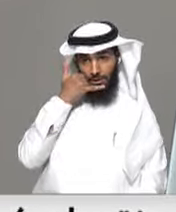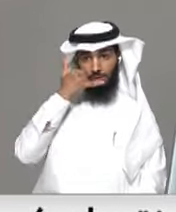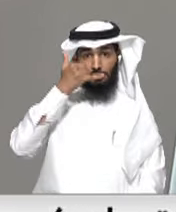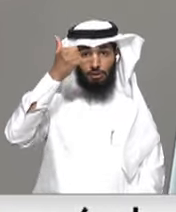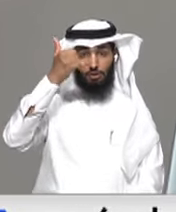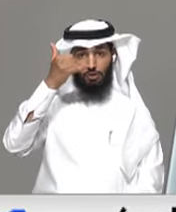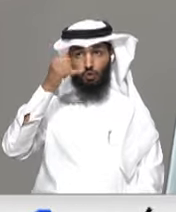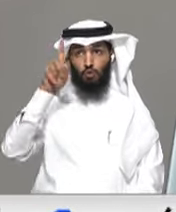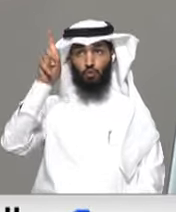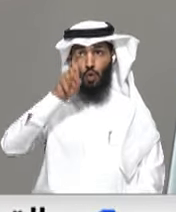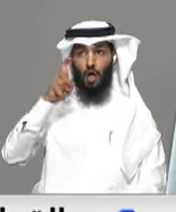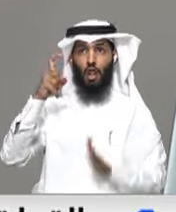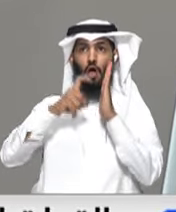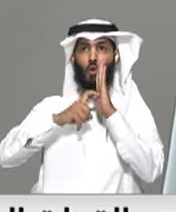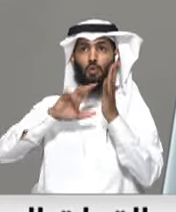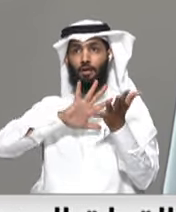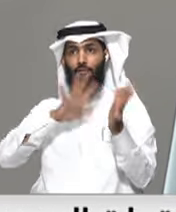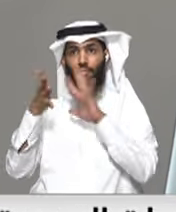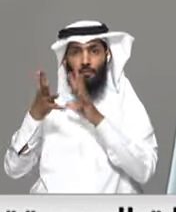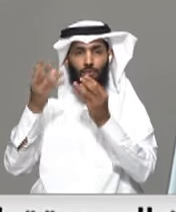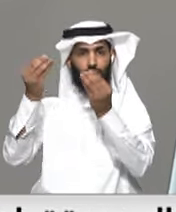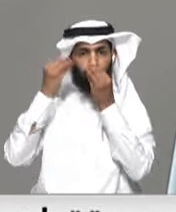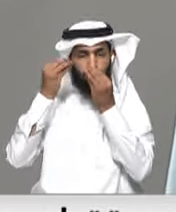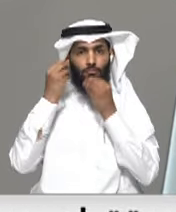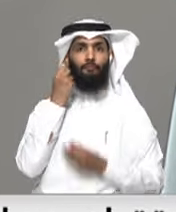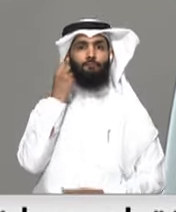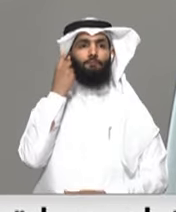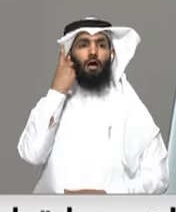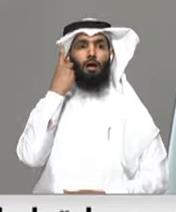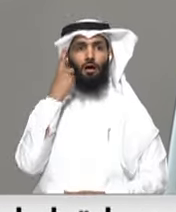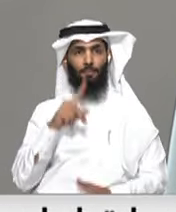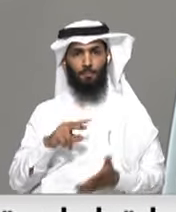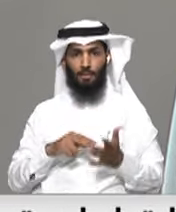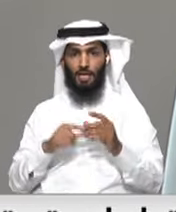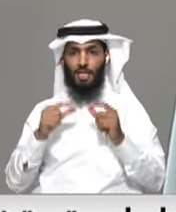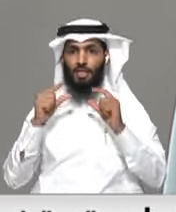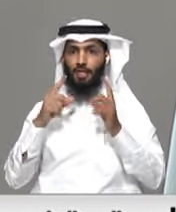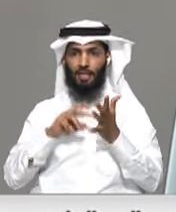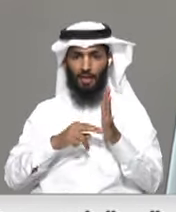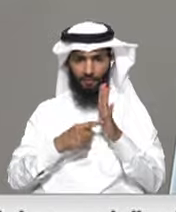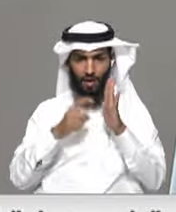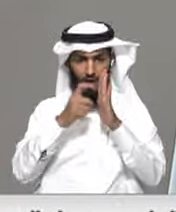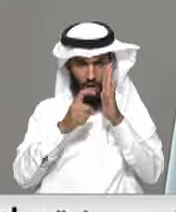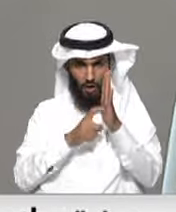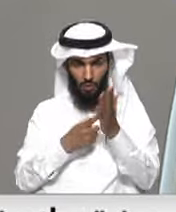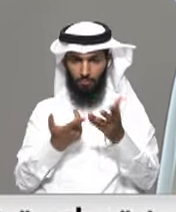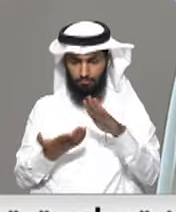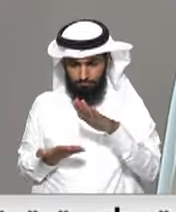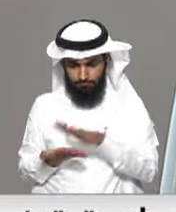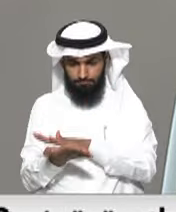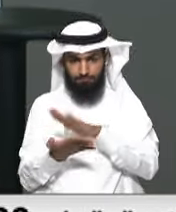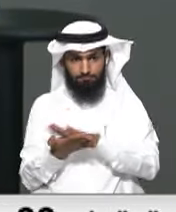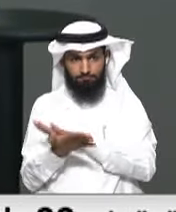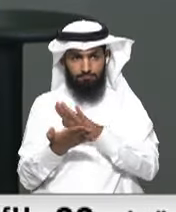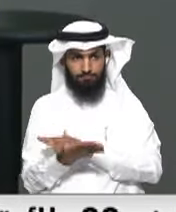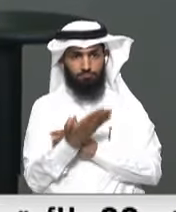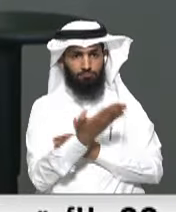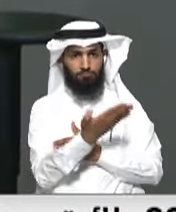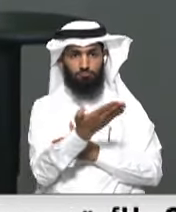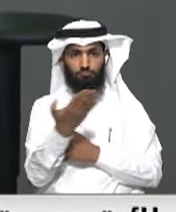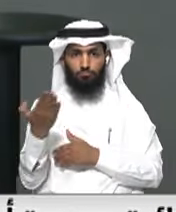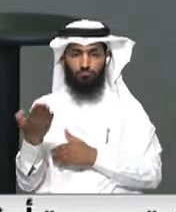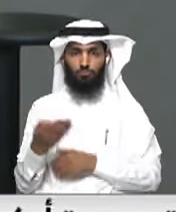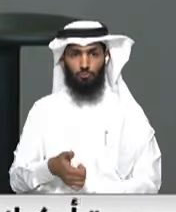وتوفير الترجمة الفورية وطباعة الأدلة والقوانين بحقوق وواجبات العمال.